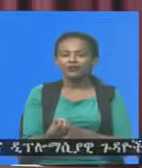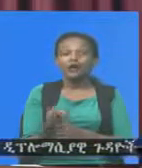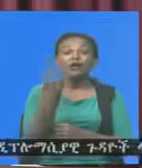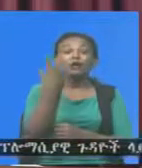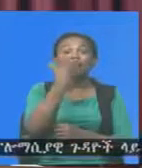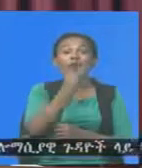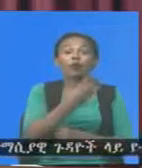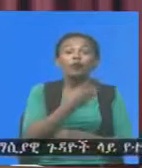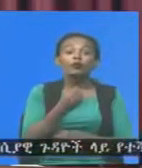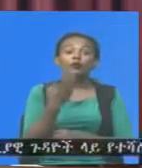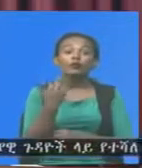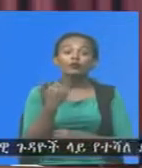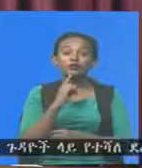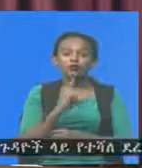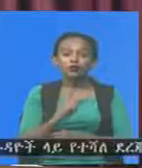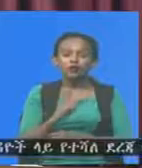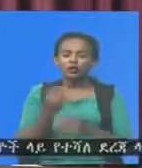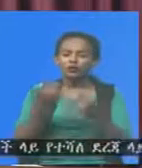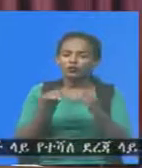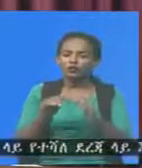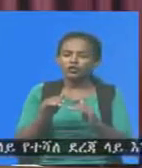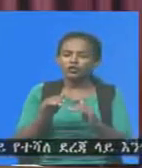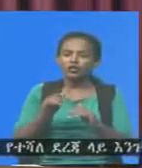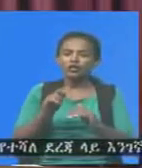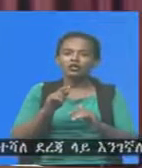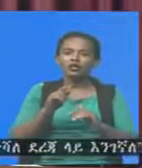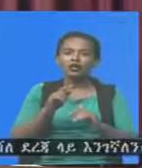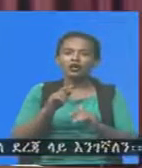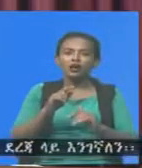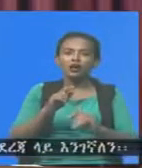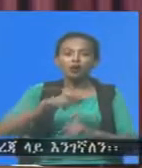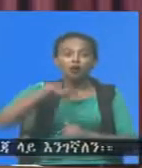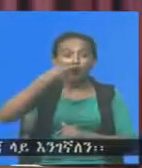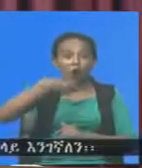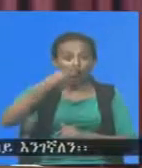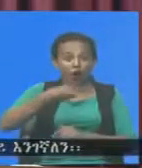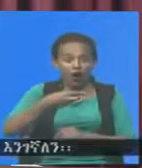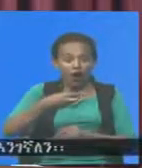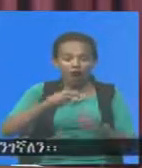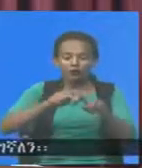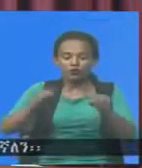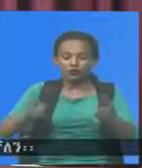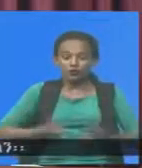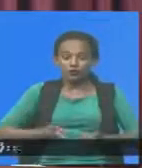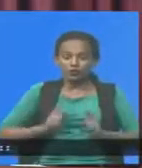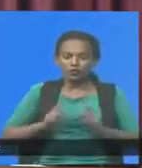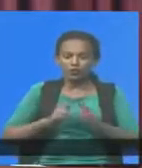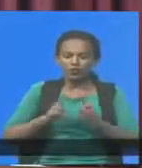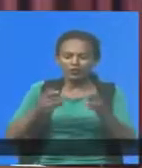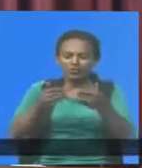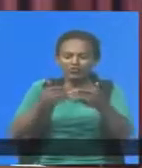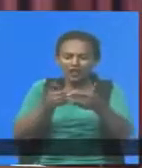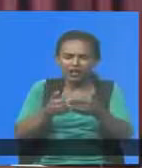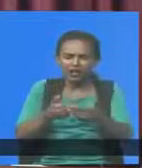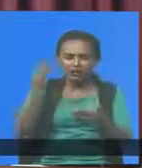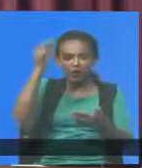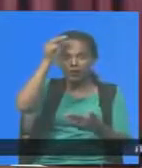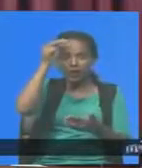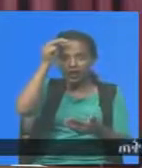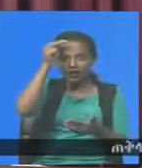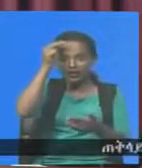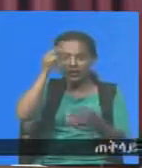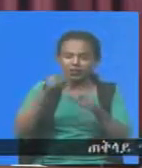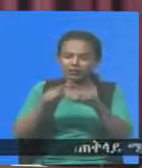የሚያምረው ለምንድነው? የተወሰነ የቋንቋ ልዩነት ቢኖርም በጣም የተቀራረበ ባህል የተቀራረበ የኑሮ